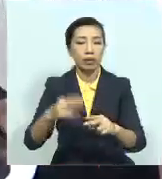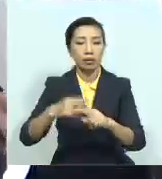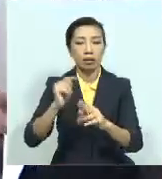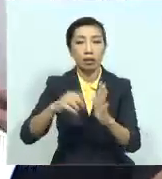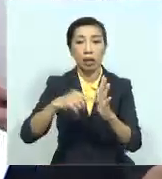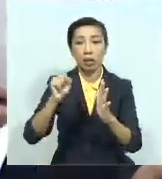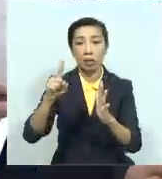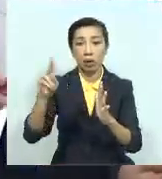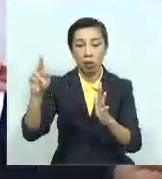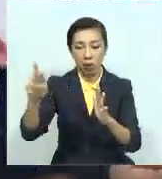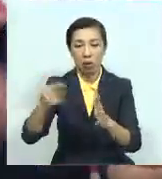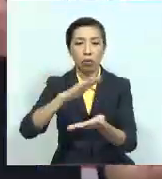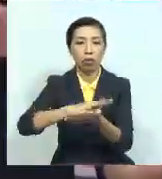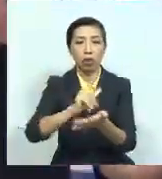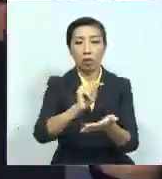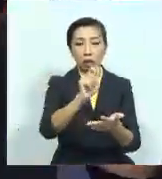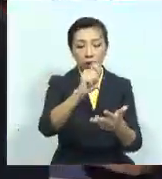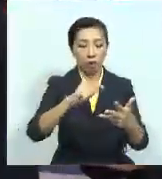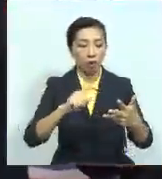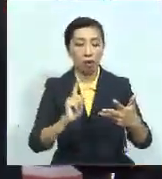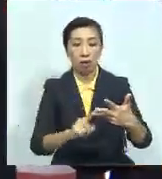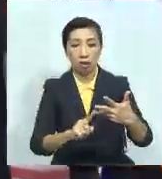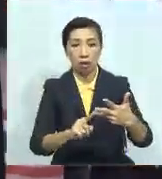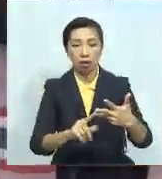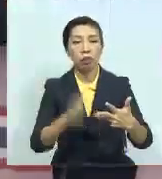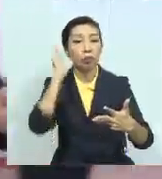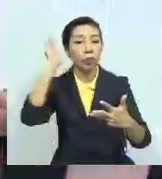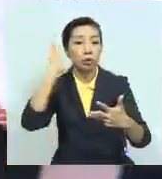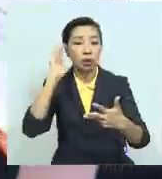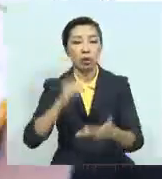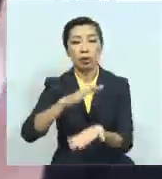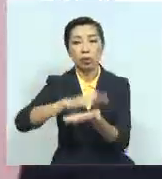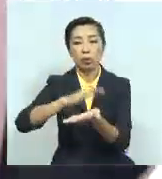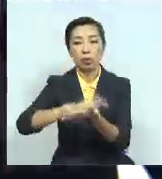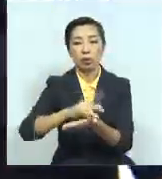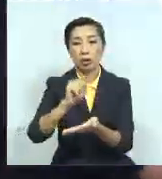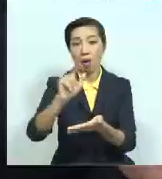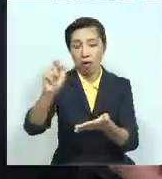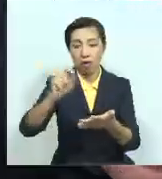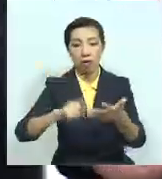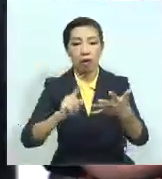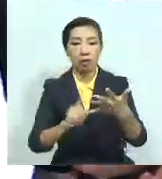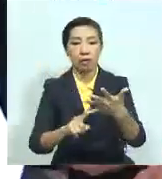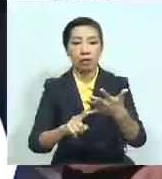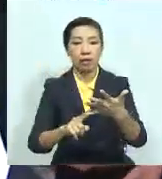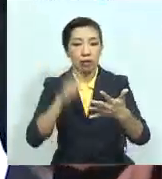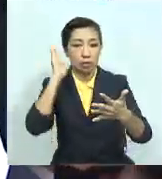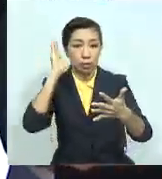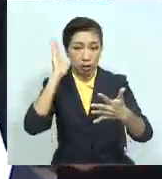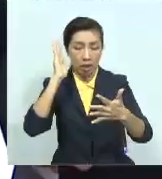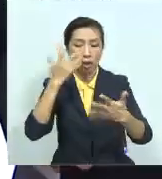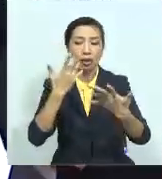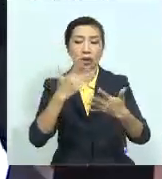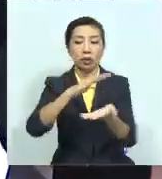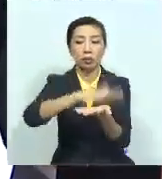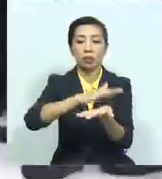รโพธานันท์โรงเรียนเตรียมอุดมศึกษานายภากรนันทอารีโรงเรียนเตรียมอุดมศึกษานายลภัทรเป